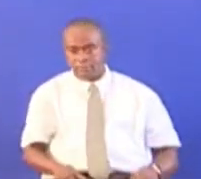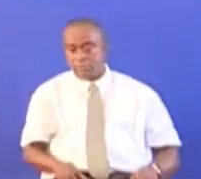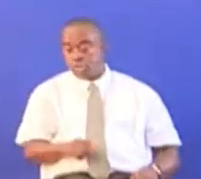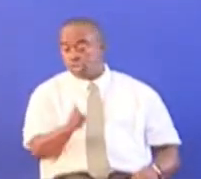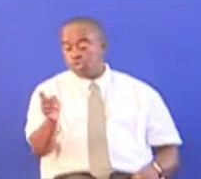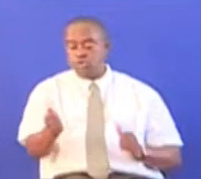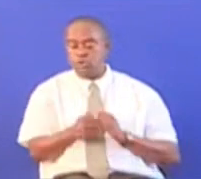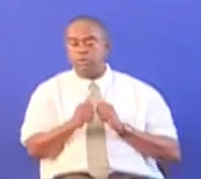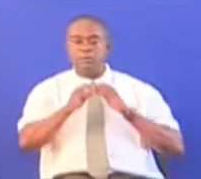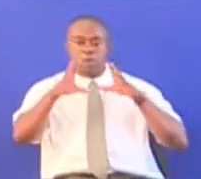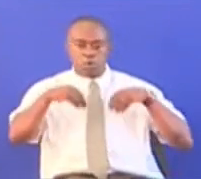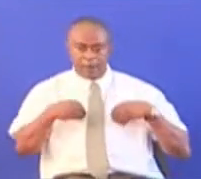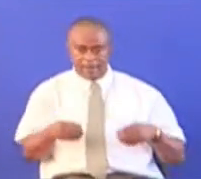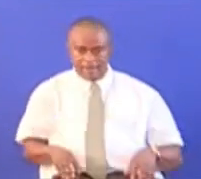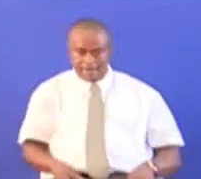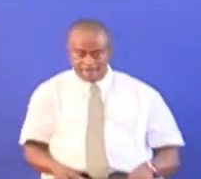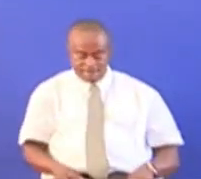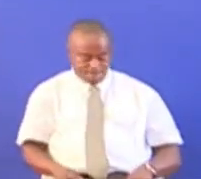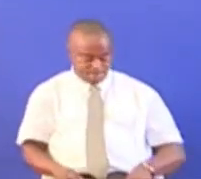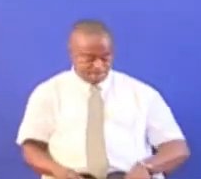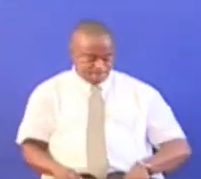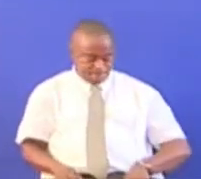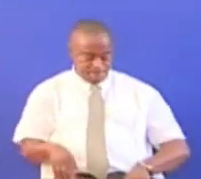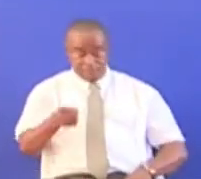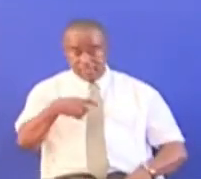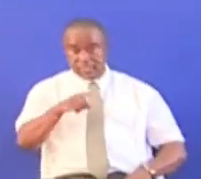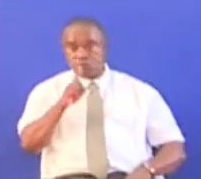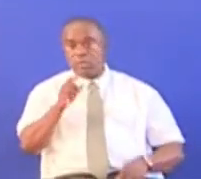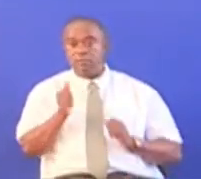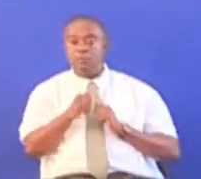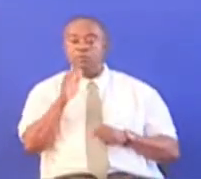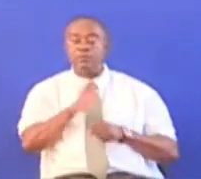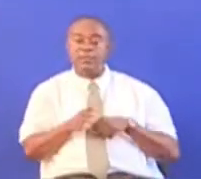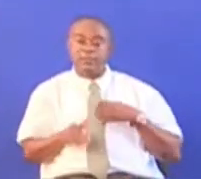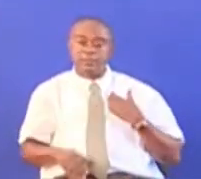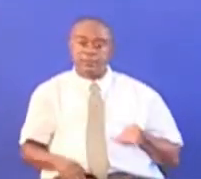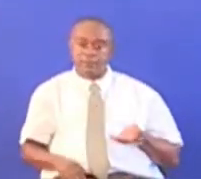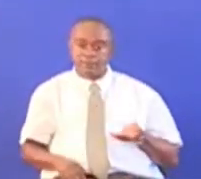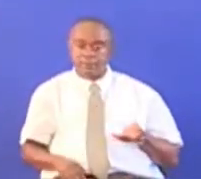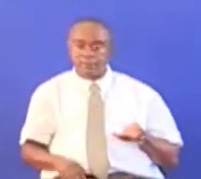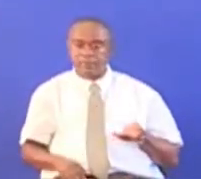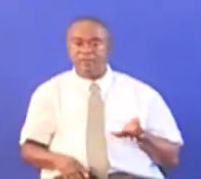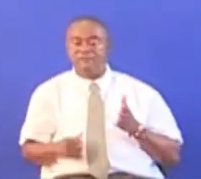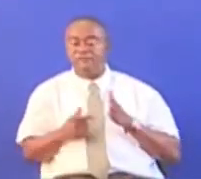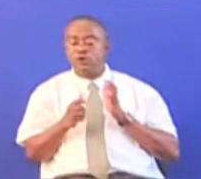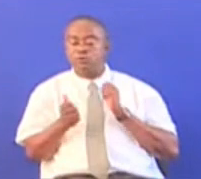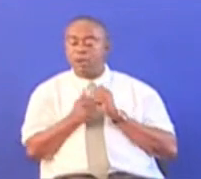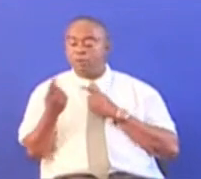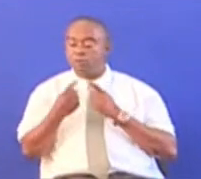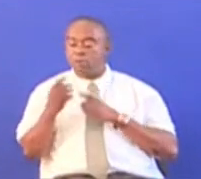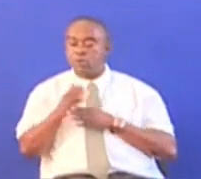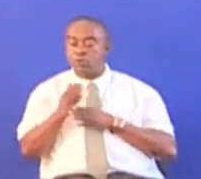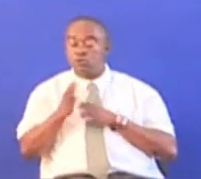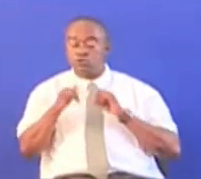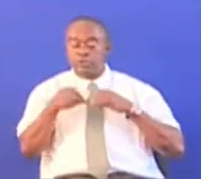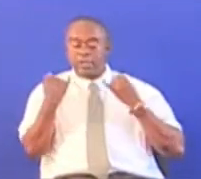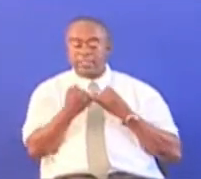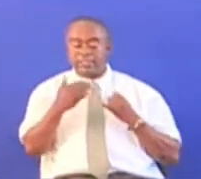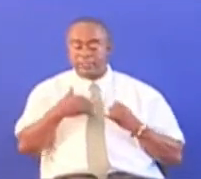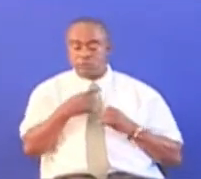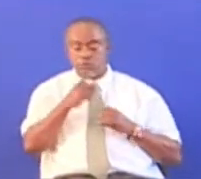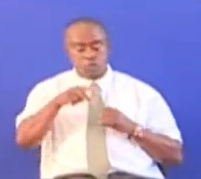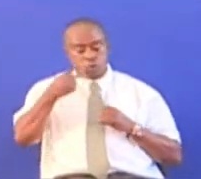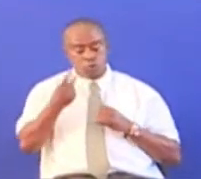naye. Sasa sisi tuna mambo mengi, miongoni mwa mambo ambayo yamesemwa ni kuhusiana na taasisi zetu